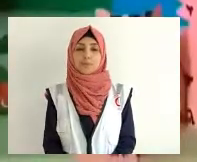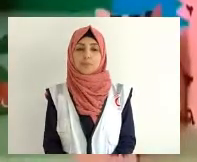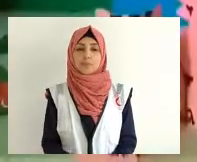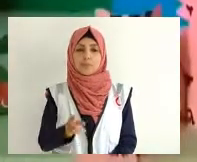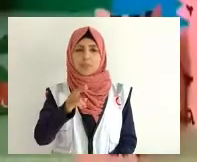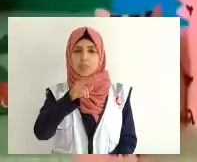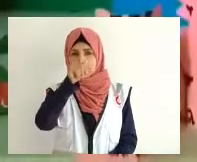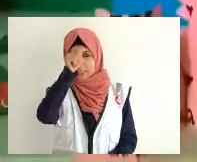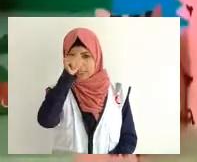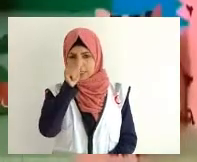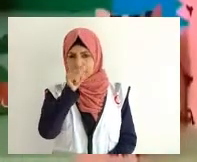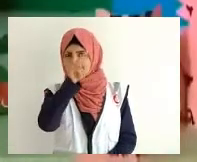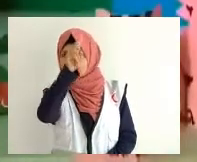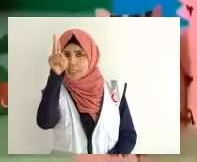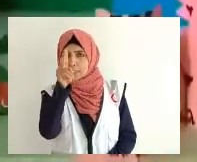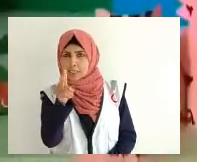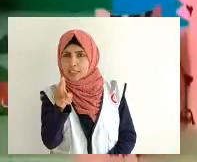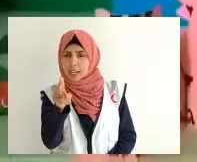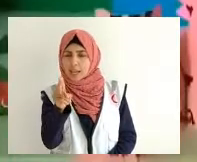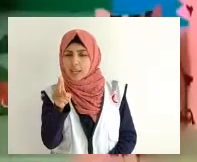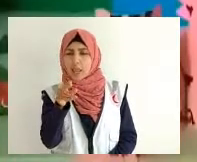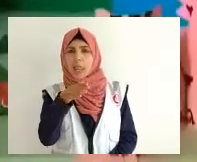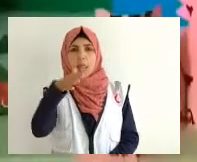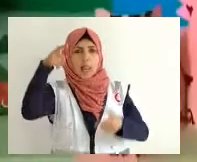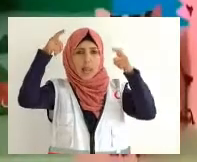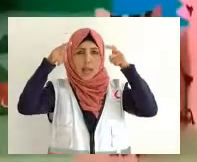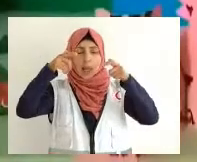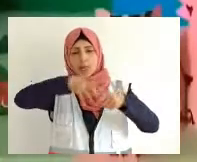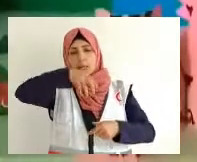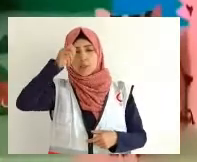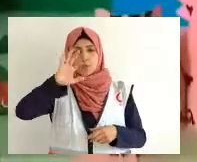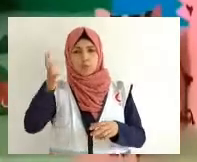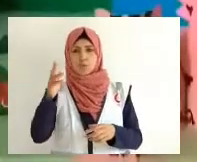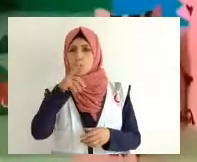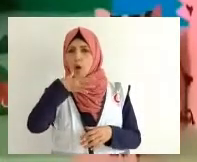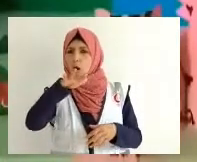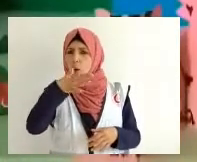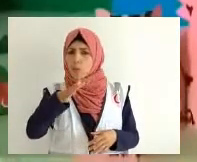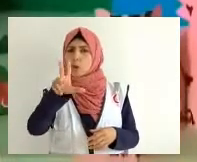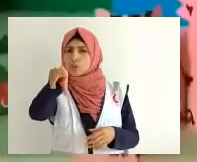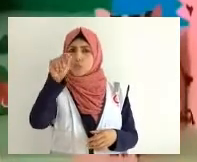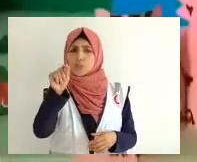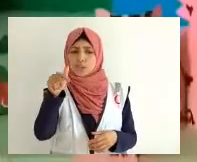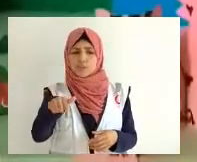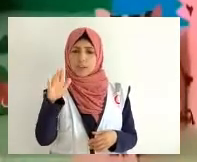سأل الأسد: شو في أخبار جديدة في غابتنا الجميلة؟